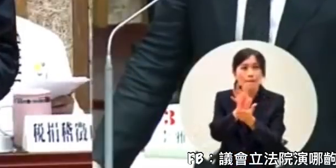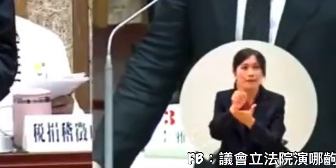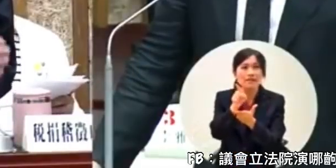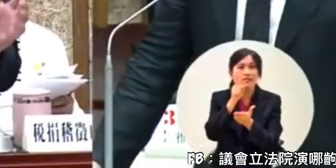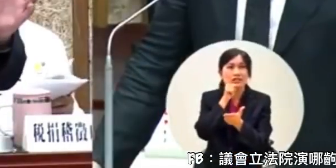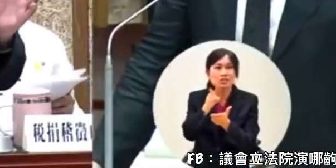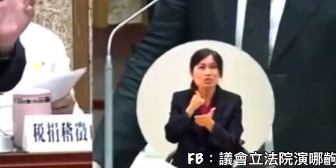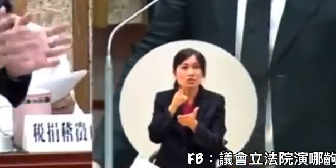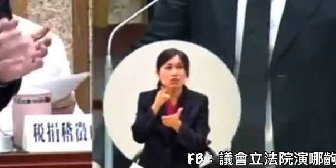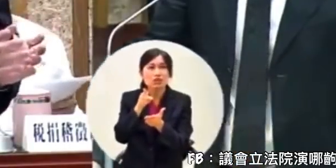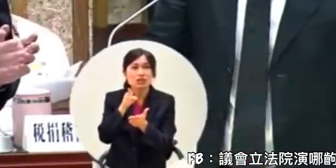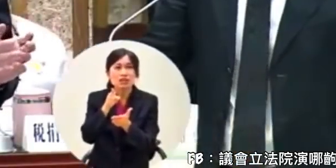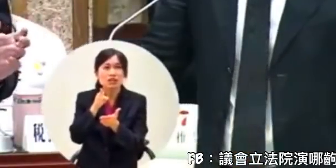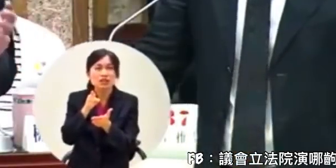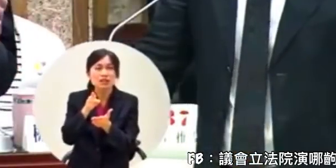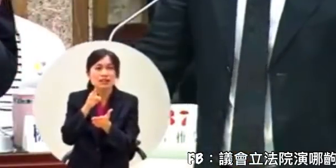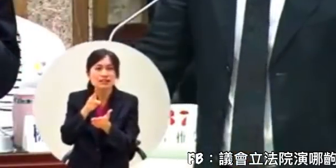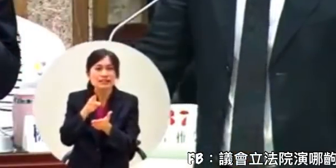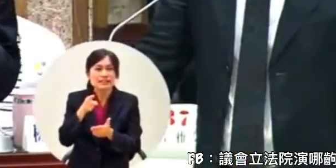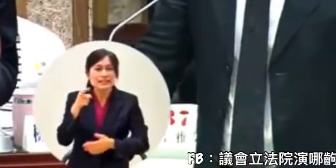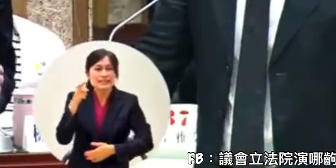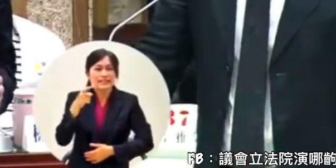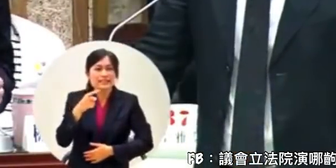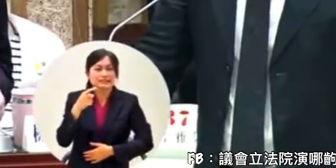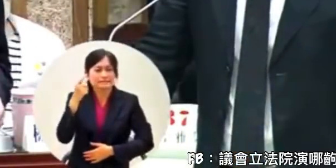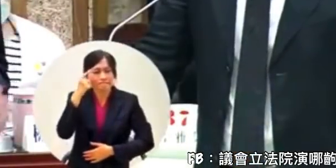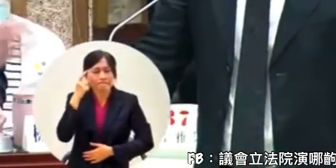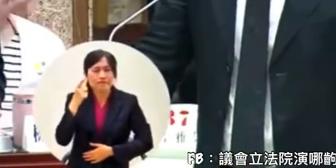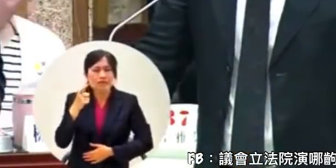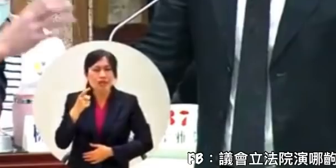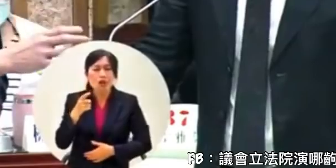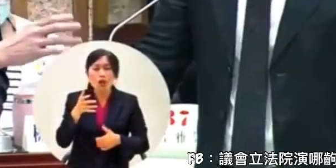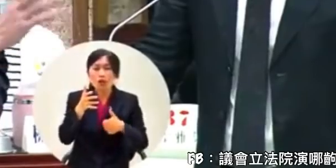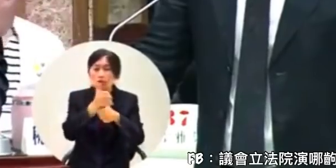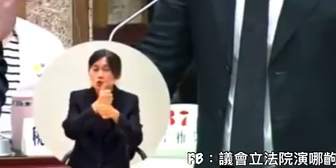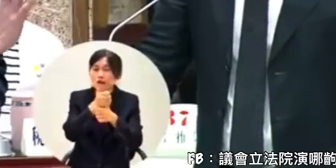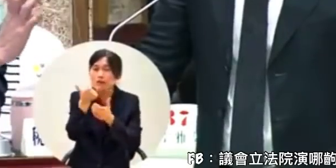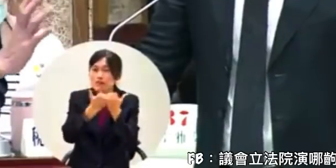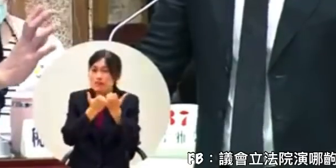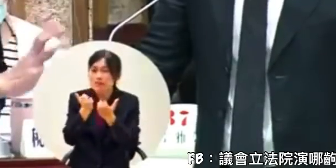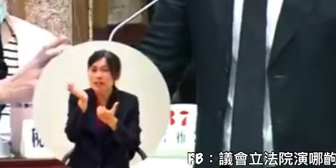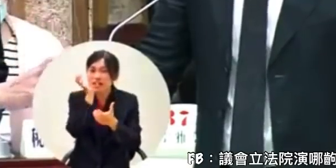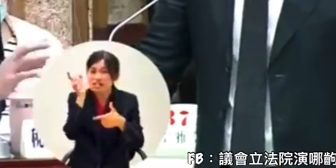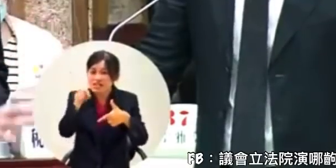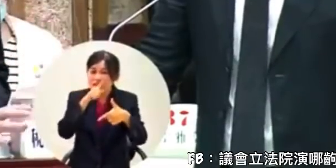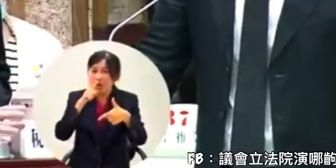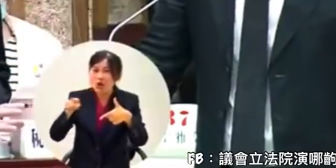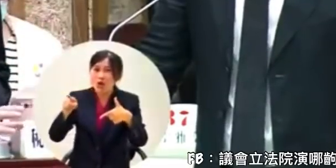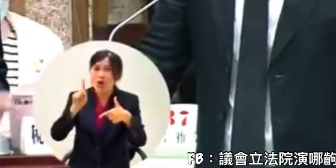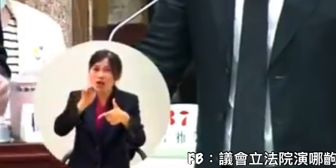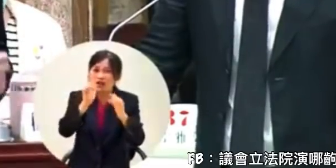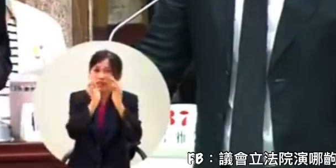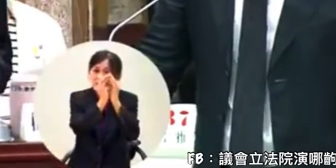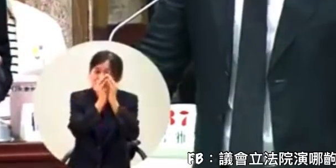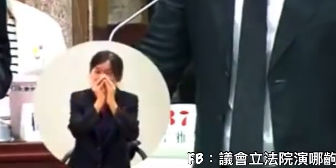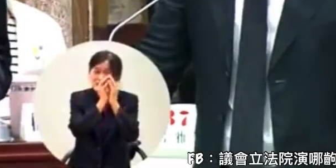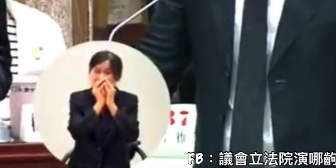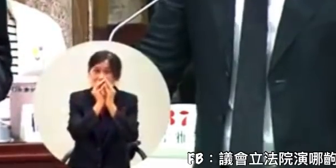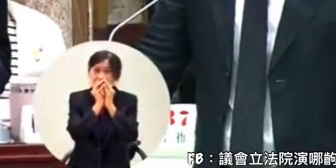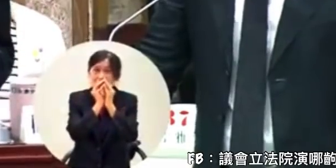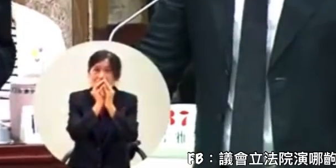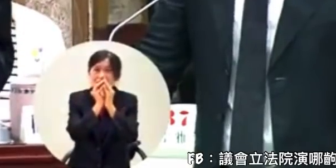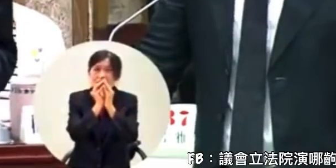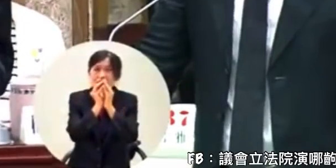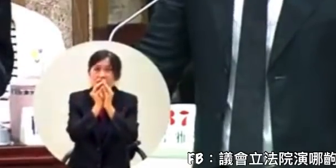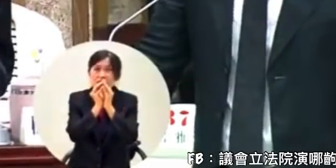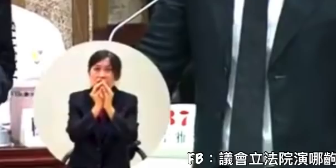个就是咱你在意的，就是中央统筹分配税款到底你石化业加 一兆，假设是一兆， 我能够增加多少？